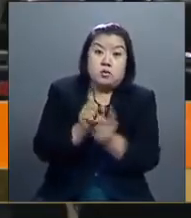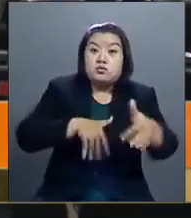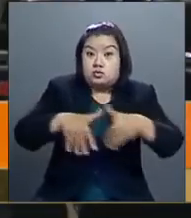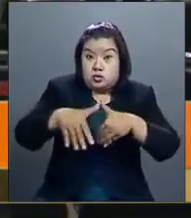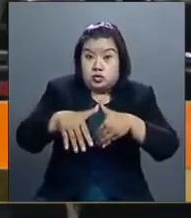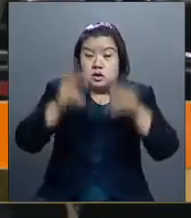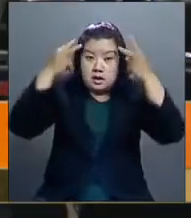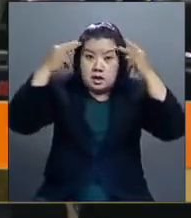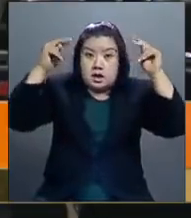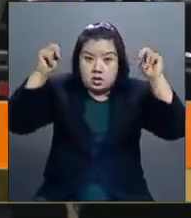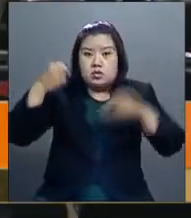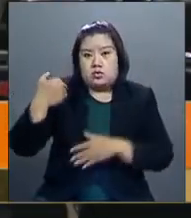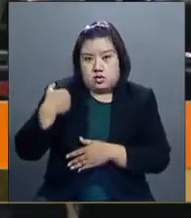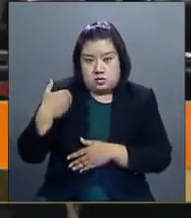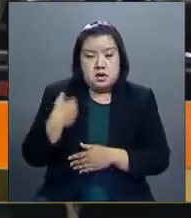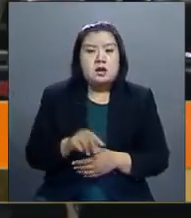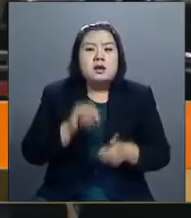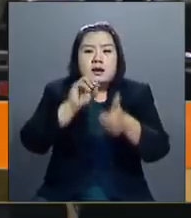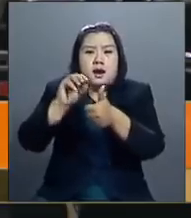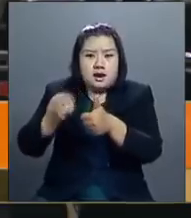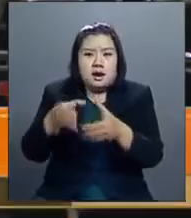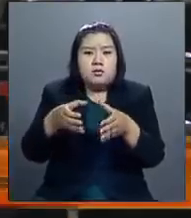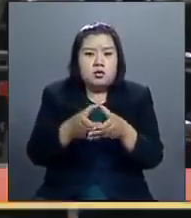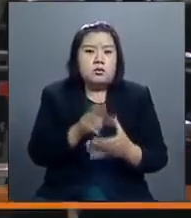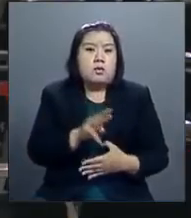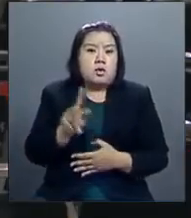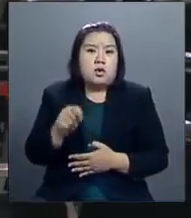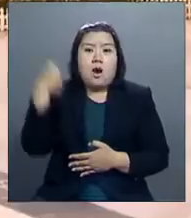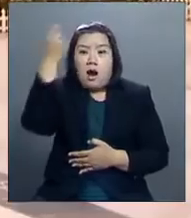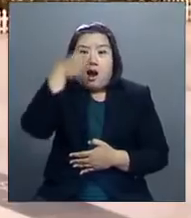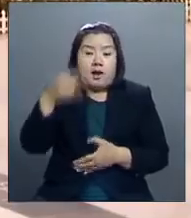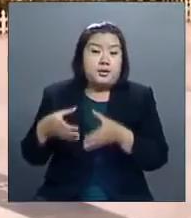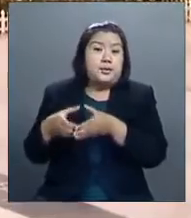ที่จะแนะนำรัฐมนตรีที่เดินทางร่วมคณะในครั้งนี้ด้วยค่ะ